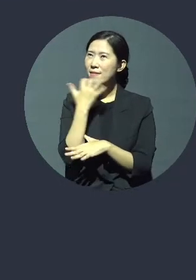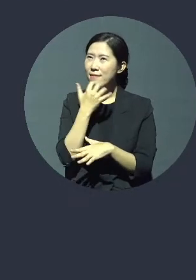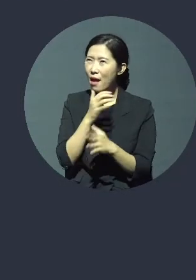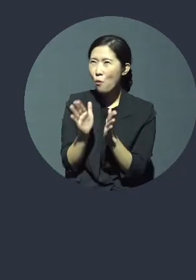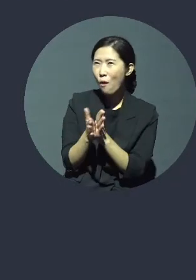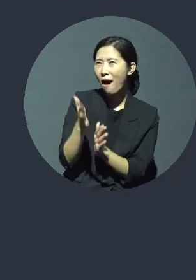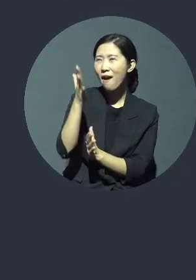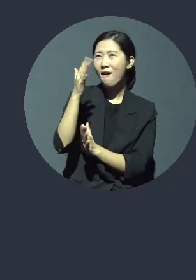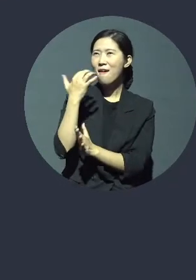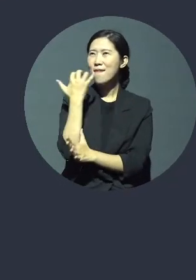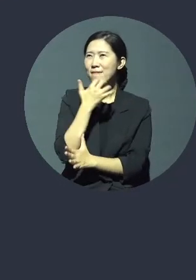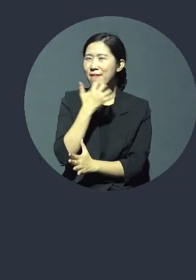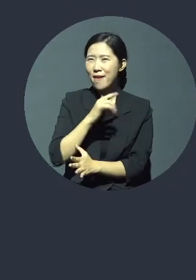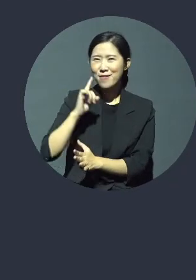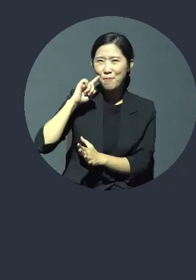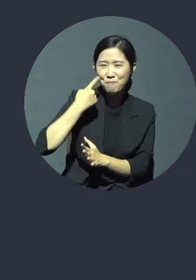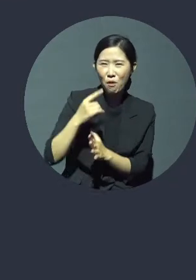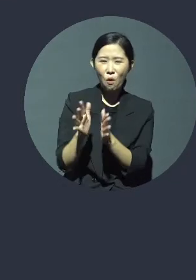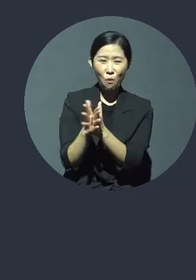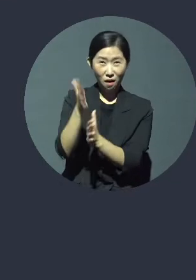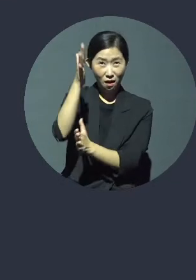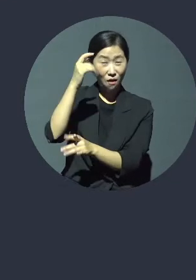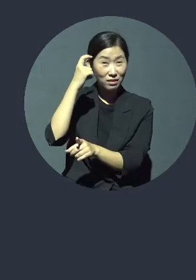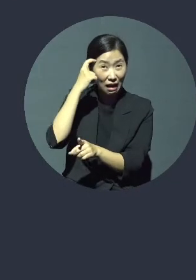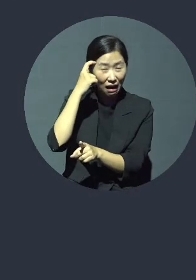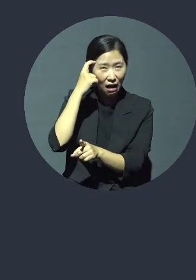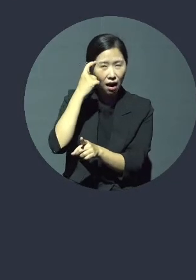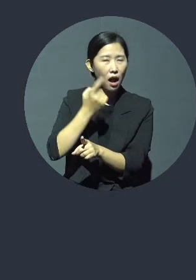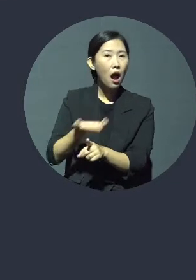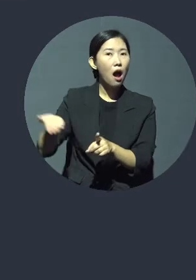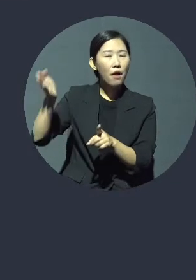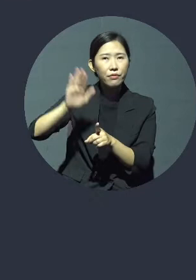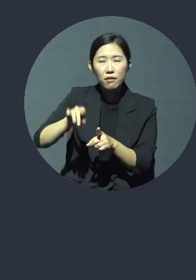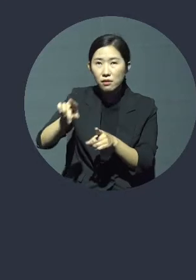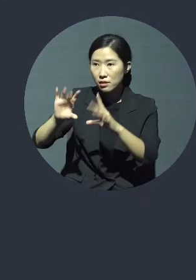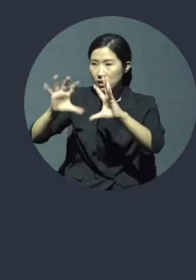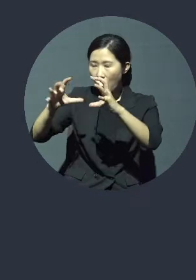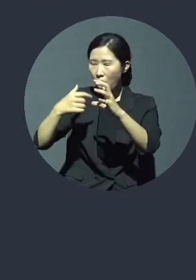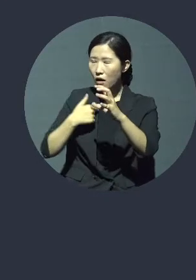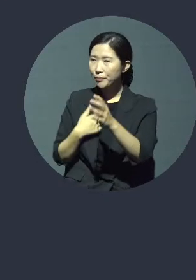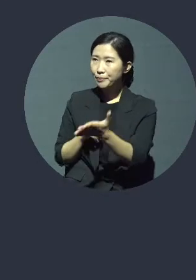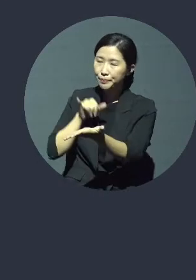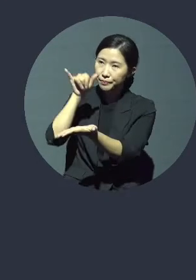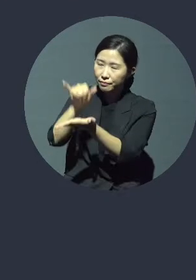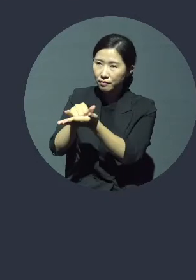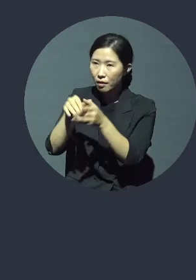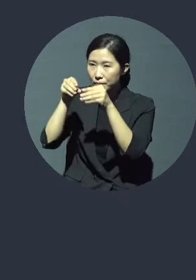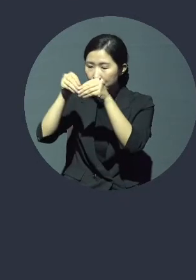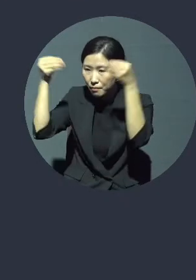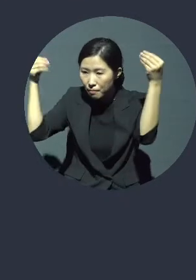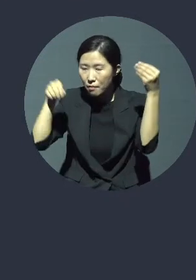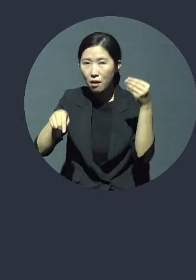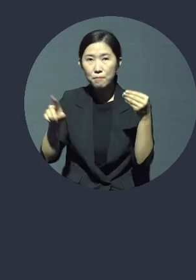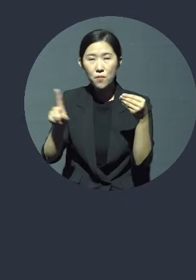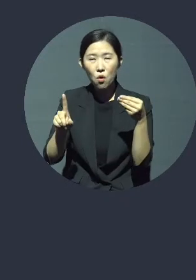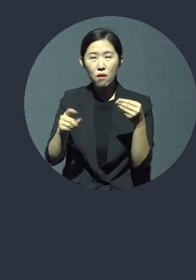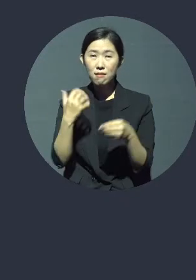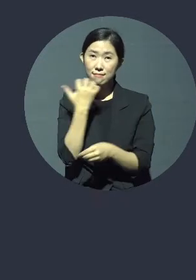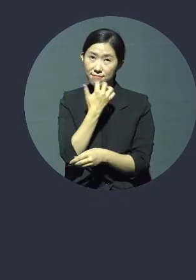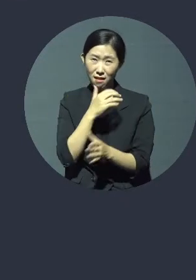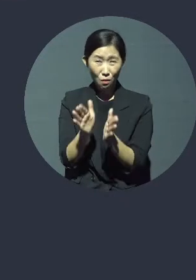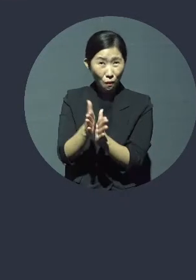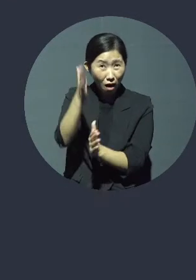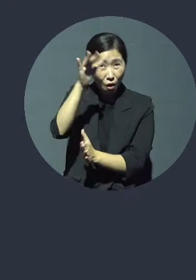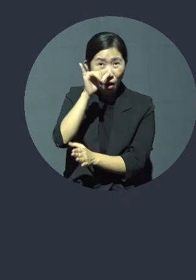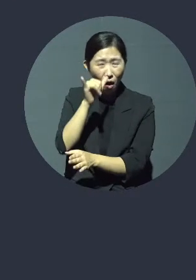하지만 상파울로 디자인의 연구소를 설립한 이후에 브라질 고객들이 대부분 화려함보다는 차분함, 그리고 강렬함보다는